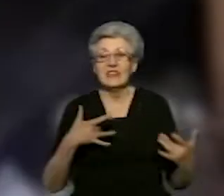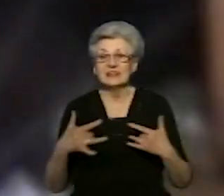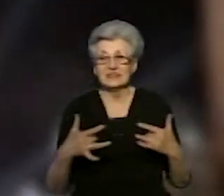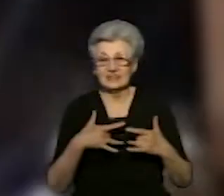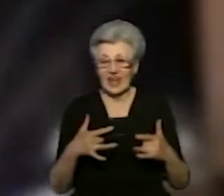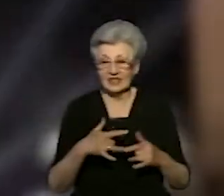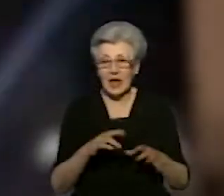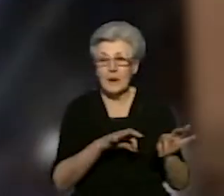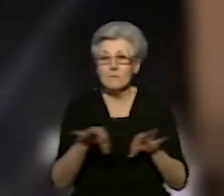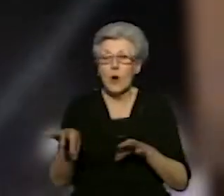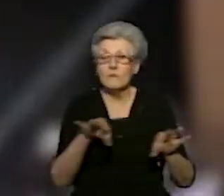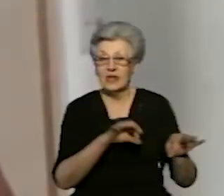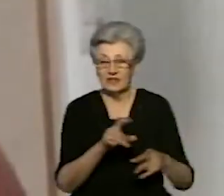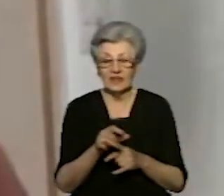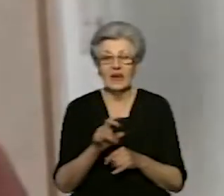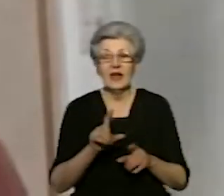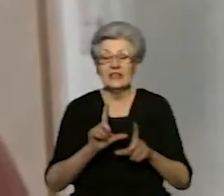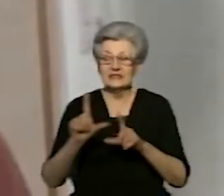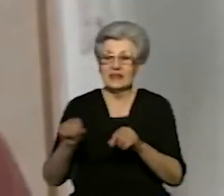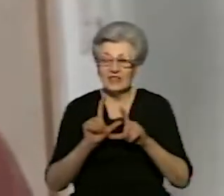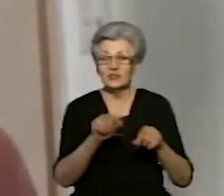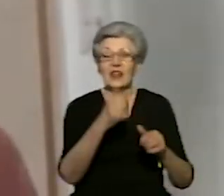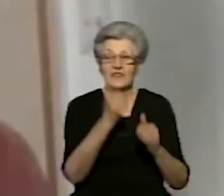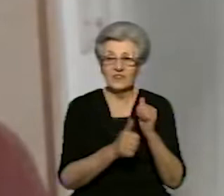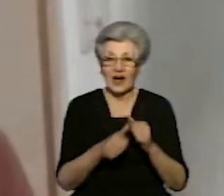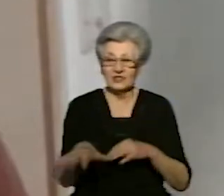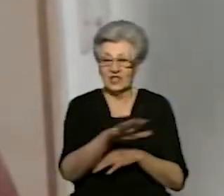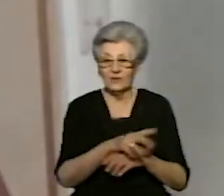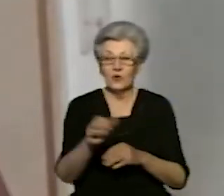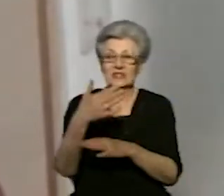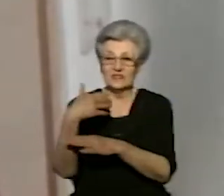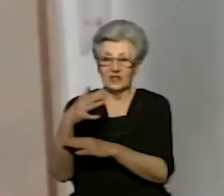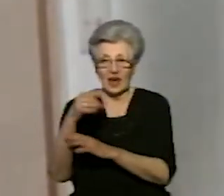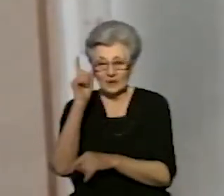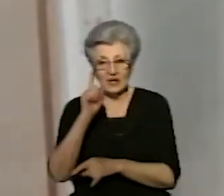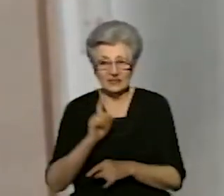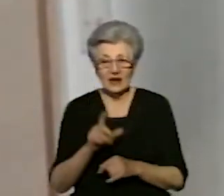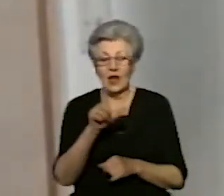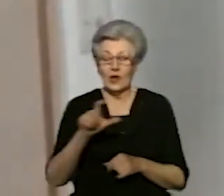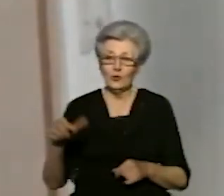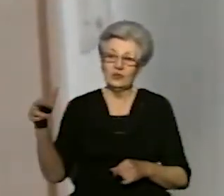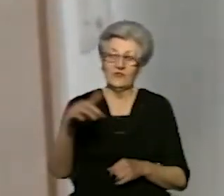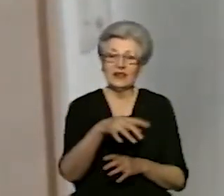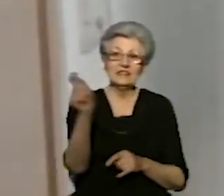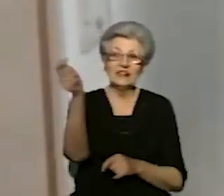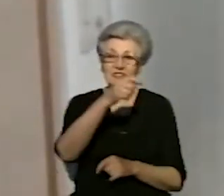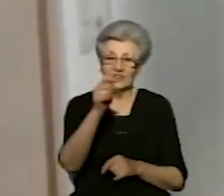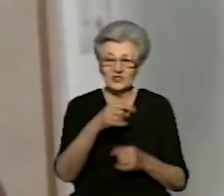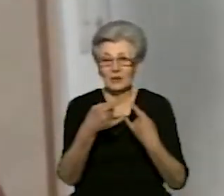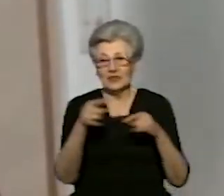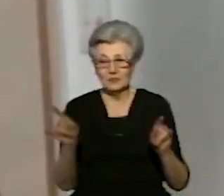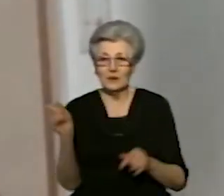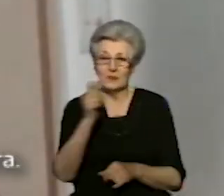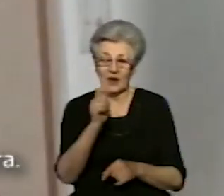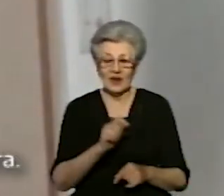такий міні-концерт. Заїжджали в кожен двор з флагами ізраїльськими. Значить, люди на балкони виходили, махали, танцювали, пєли.